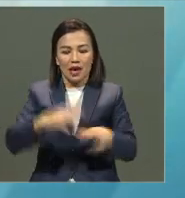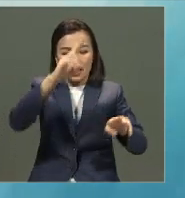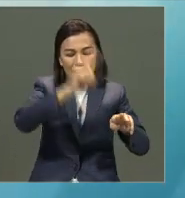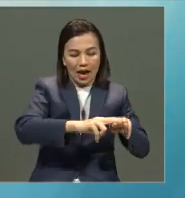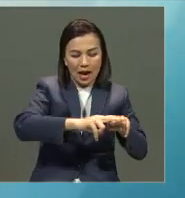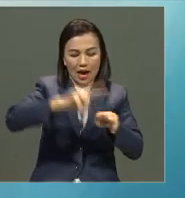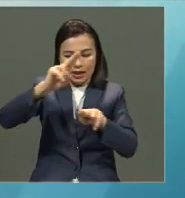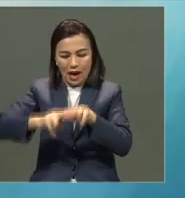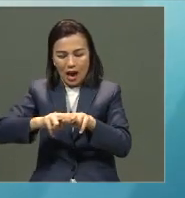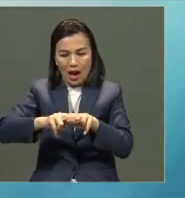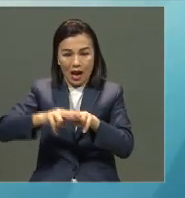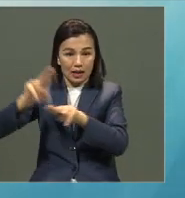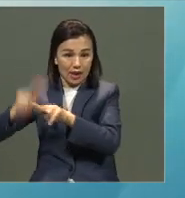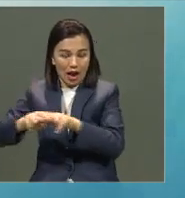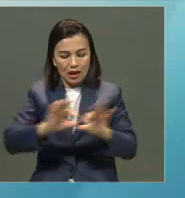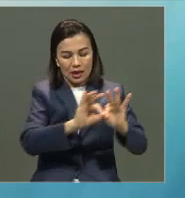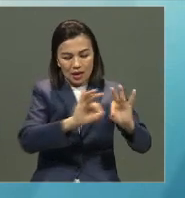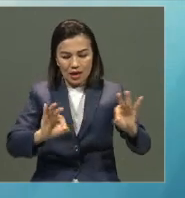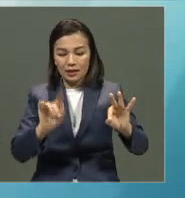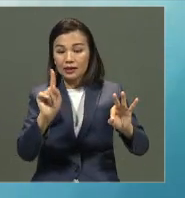และก็ร้านเป็นห้องแอร์มีพนักงานมีบริการเนี่ยรายละเอียดต่างๆเหล่านี้ผมคงไม่ต้องอ่านทั้งหมดแล้วนะครับแต่ทางทีมของทางกรมควบคุมโรคนะครับทีมสอบสวนโรคเข้าไปดูทั้งหมดครับเพื่อสร้างความมั่นใจนะครับก็พบว่าทุกอย่างปฏิบัติไว้อย่างดีนะครับลูกค้าก็มารับบริการมากสุดก็สามคนไม่มีการให้ลูกค้านั่งรอบริเวณที่รับบริการภายในร้านอันนี้ก็คือร้านตัดผมก็อาจจะมั่นใจได้ระดับหนึ่งนะครับว่าผู้ป่วยท่านนี้คงไม่ได้ไปแพร่เชื้ออะไรคนอื่นระหว่างทำนี้ก็ไม่นานเท่าไหร่นัดนะครับอันที่สองคือร้านอาหารที่ไปแบบรับประทานก็พบว่าว่าก็มีการจัดโต๊ะวางห่างกันมากกว่า1เมตรนะครับมีจุดให้บริการล้างมือมีการทำความสะอาดพื้นผิวโต๊ะต่างๆแล้วก็พนักงานทุกคนสวมหน้ากากอนามัยอยู่ตลอดเวลา